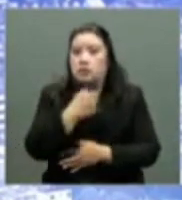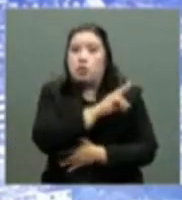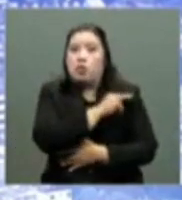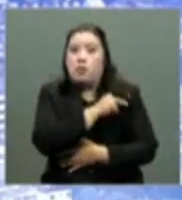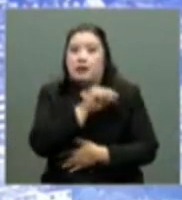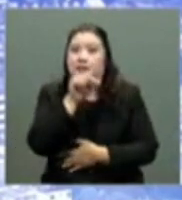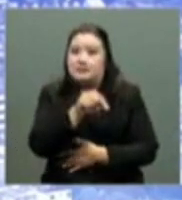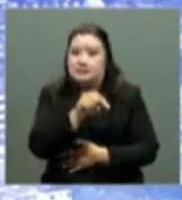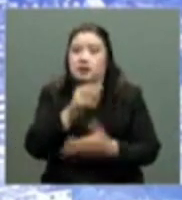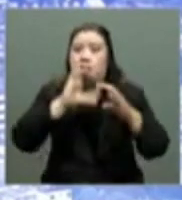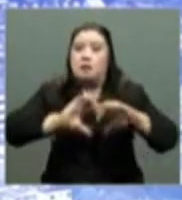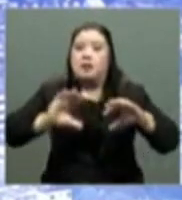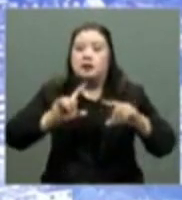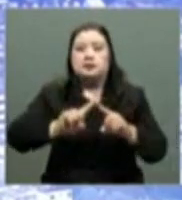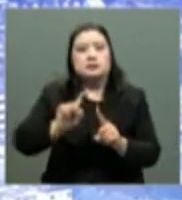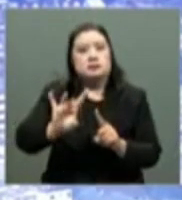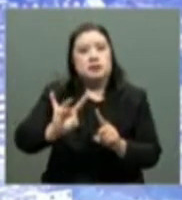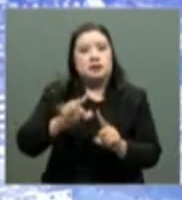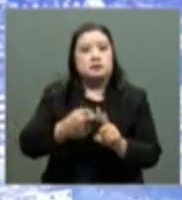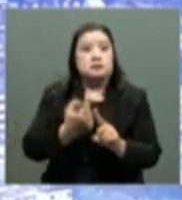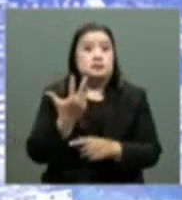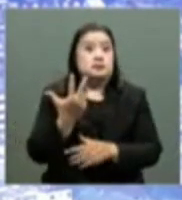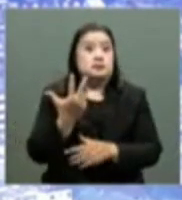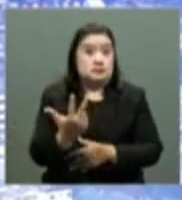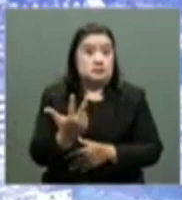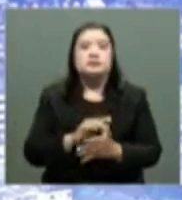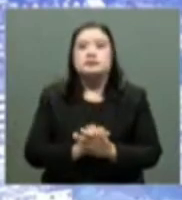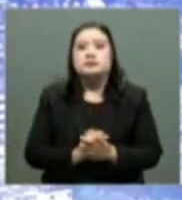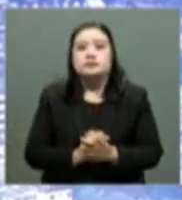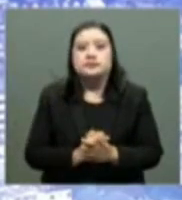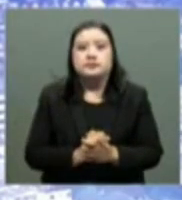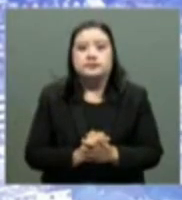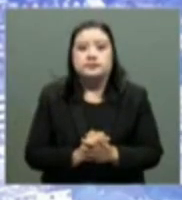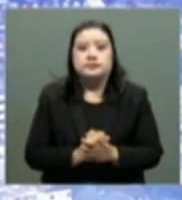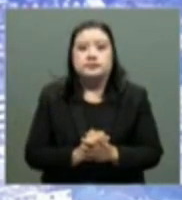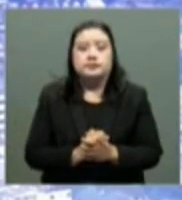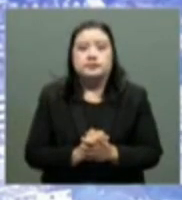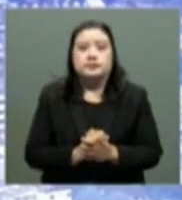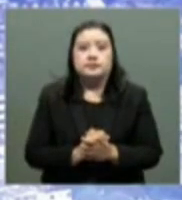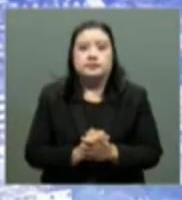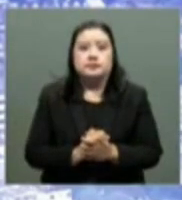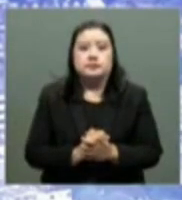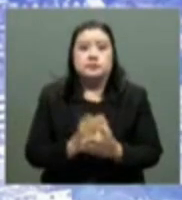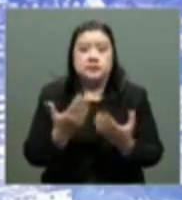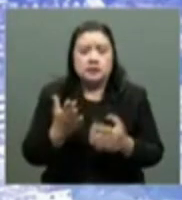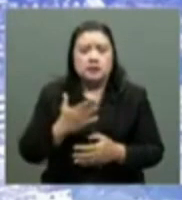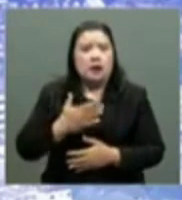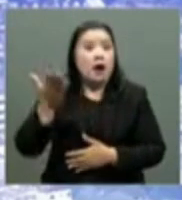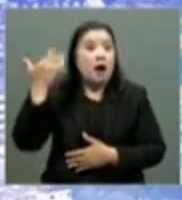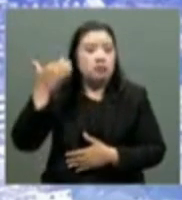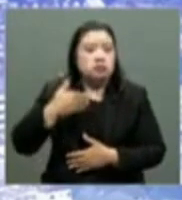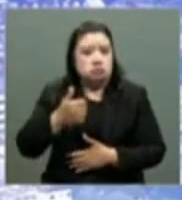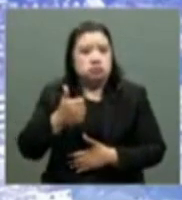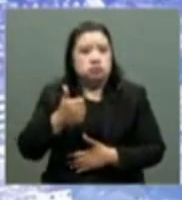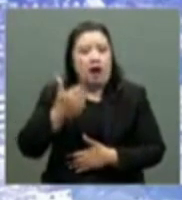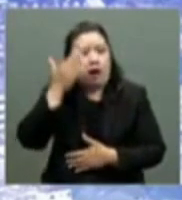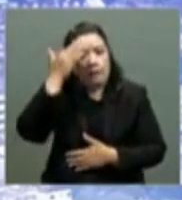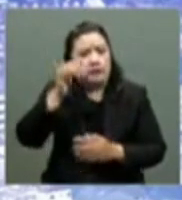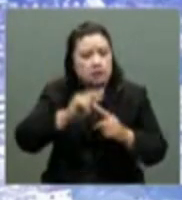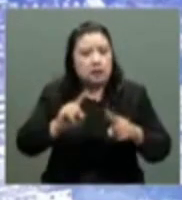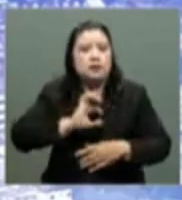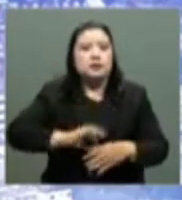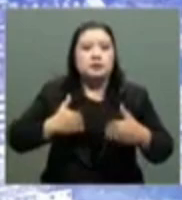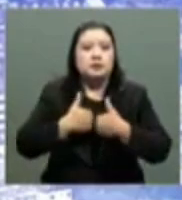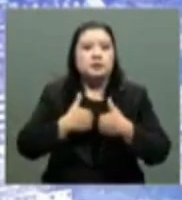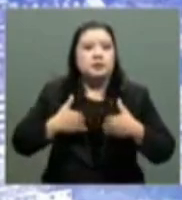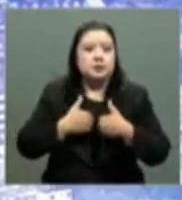าลของรัฐในวันที่18มีนาคมแล้วก็ในวันนั้นผู้ป่วยก็ยังรู้สึกตัวดีนะครับแต่มีอาการเหนื่อยผ